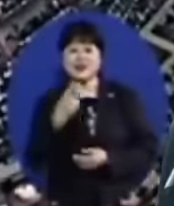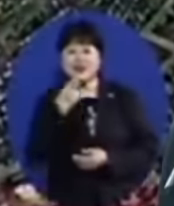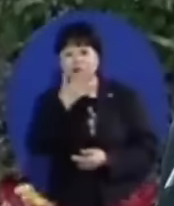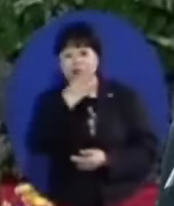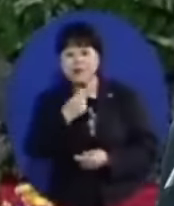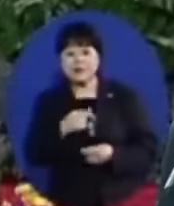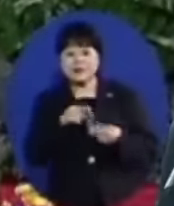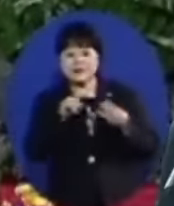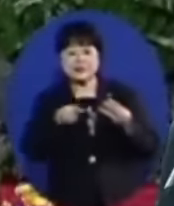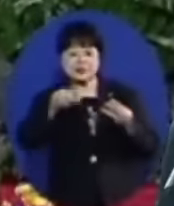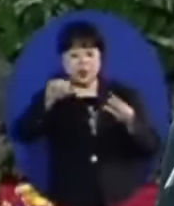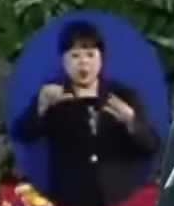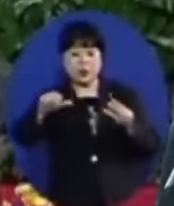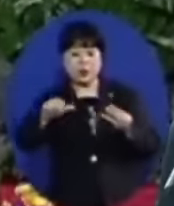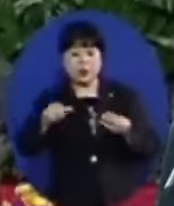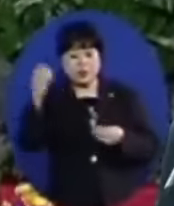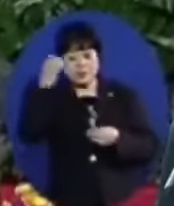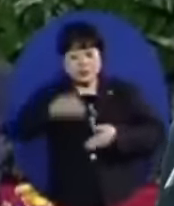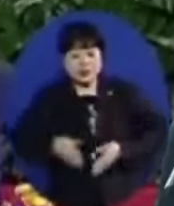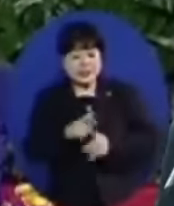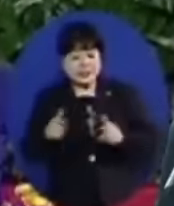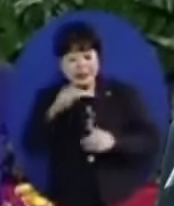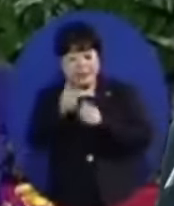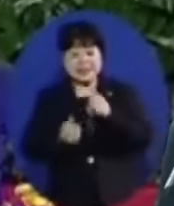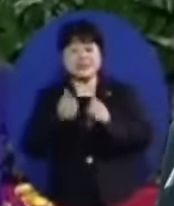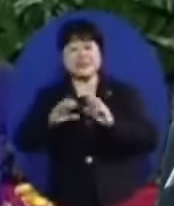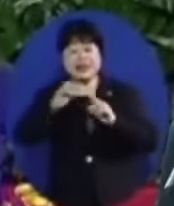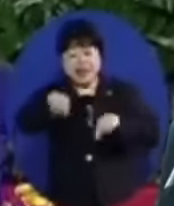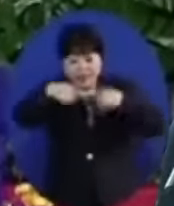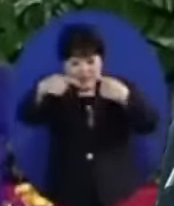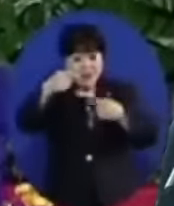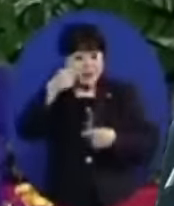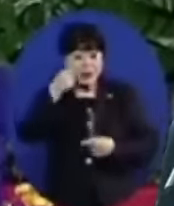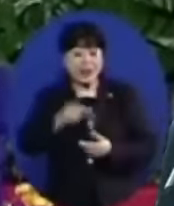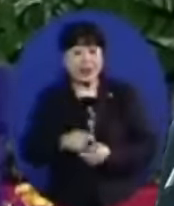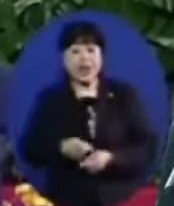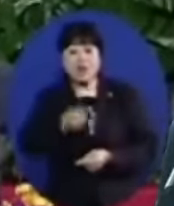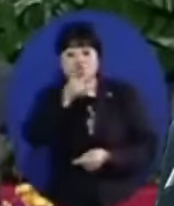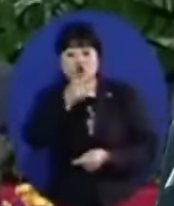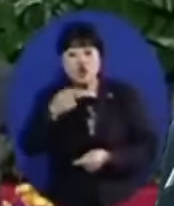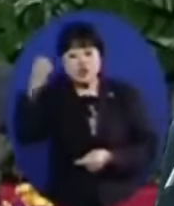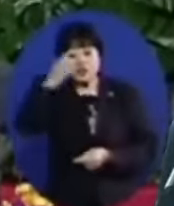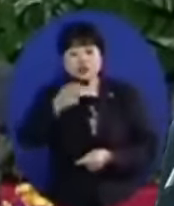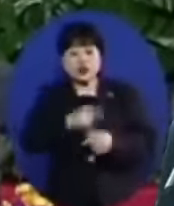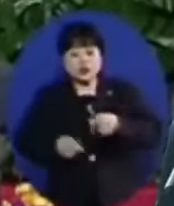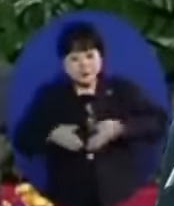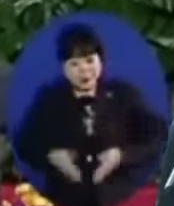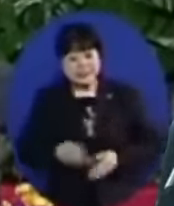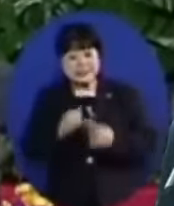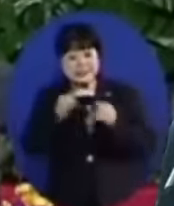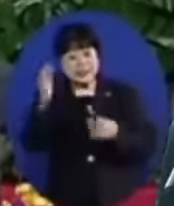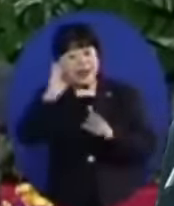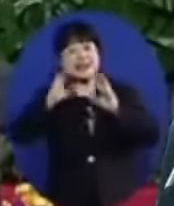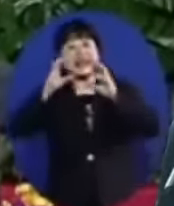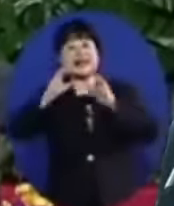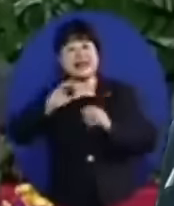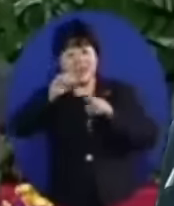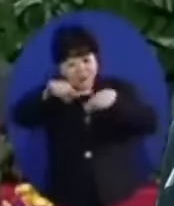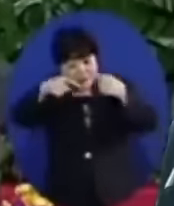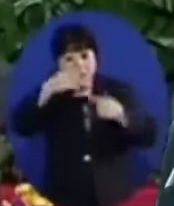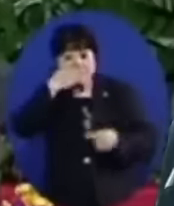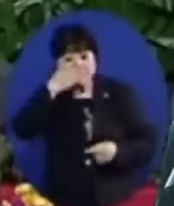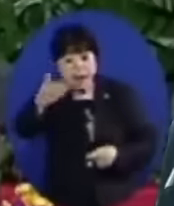5절에 사람이 물과 성령으로 나지 아니하면 하나님의 나라에 들어갈 수 없느니라. 물과 성령으로 거듭난 사람이 천국 시민권을 얻게